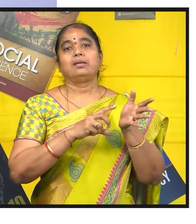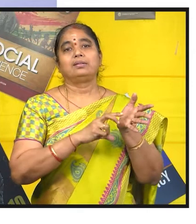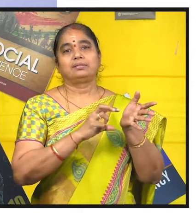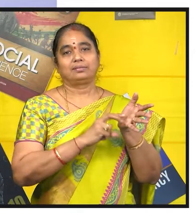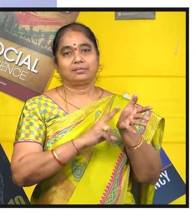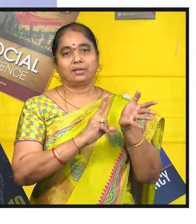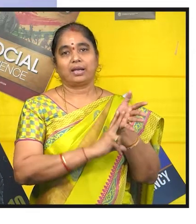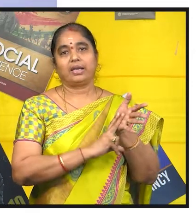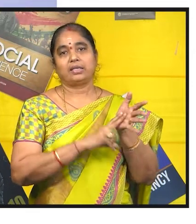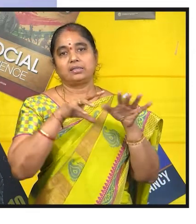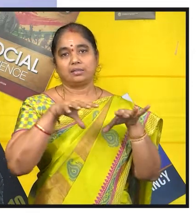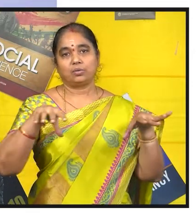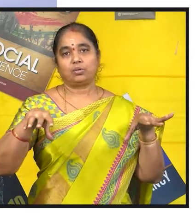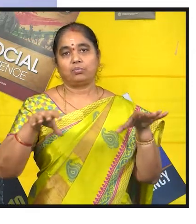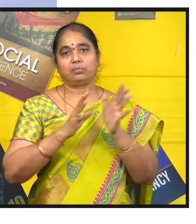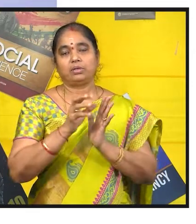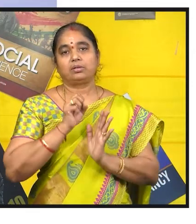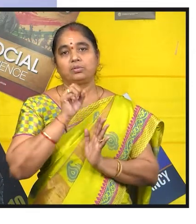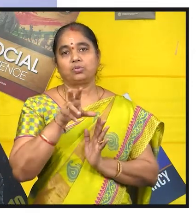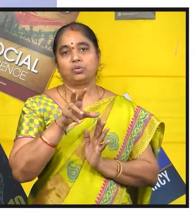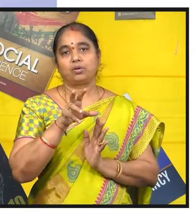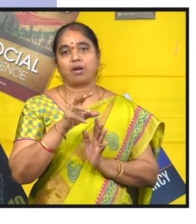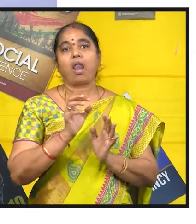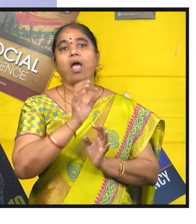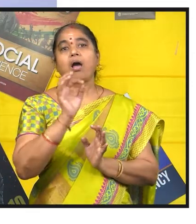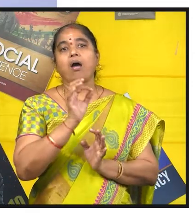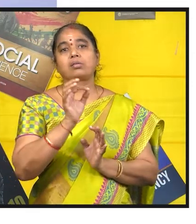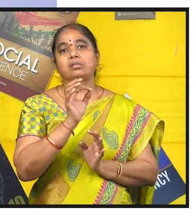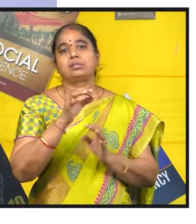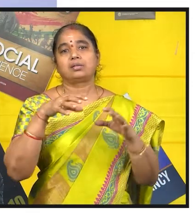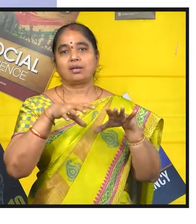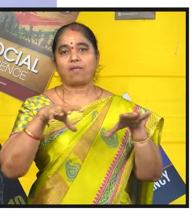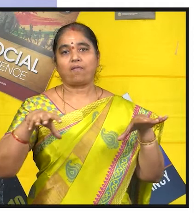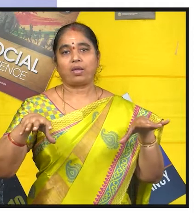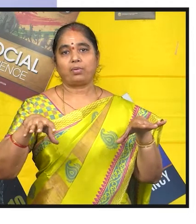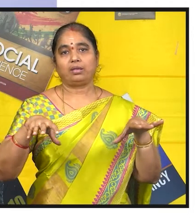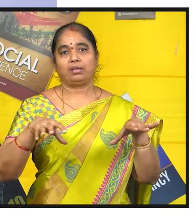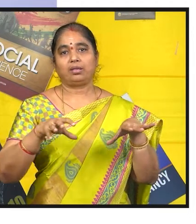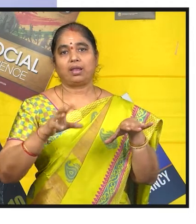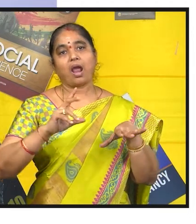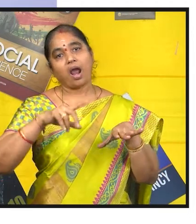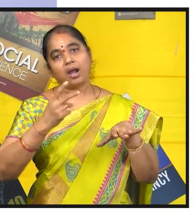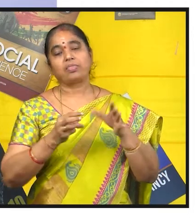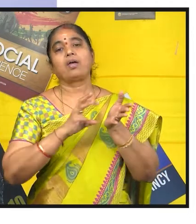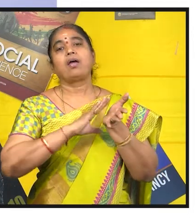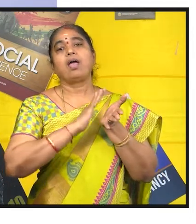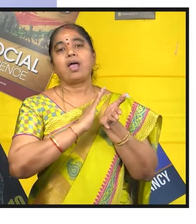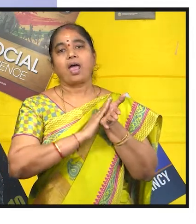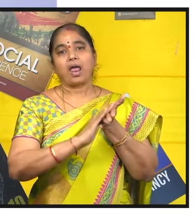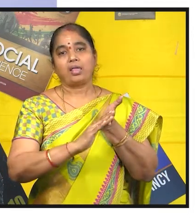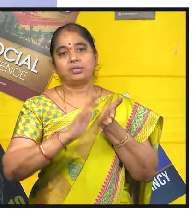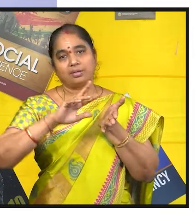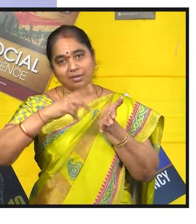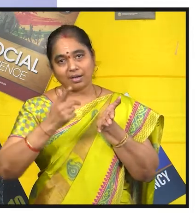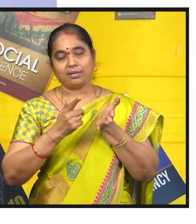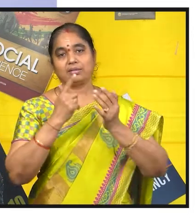நைட்ரஜன் குடும்பம் என்று அழைக்கிறோம். அதற்கு அடுத்தது பார்த்தீங்க அப்படின்னு சொன்னால் ஆக்சிஜன் குடும்பம், அதற்கு அடுத்தது ஹாலஜன் குடும்பம்,